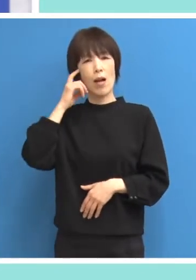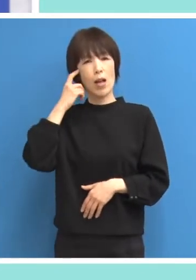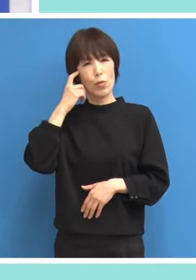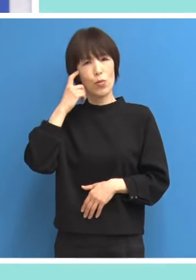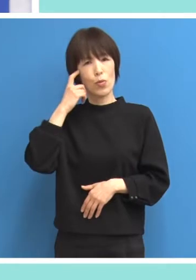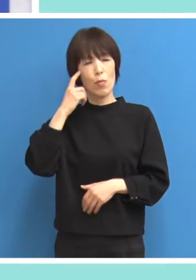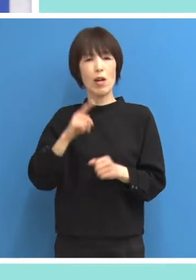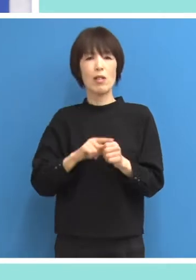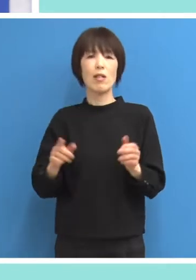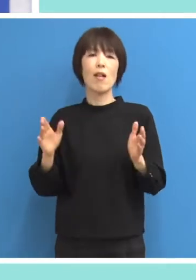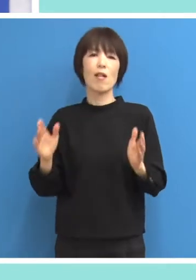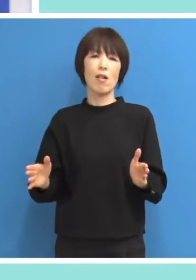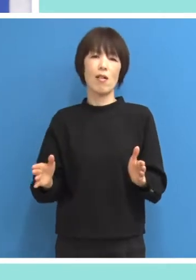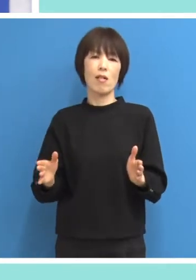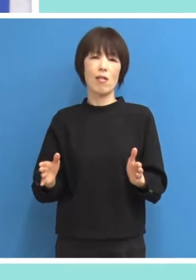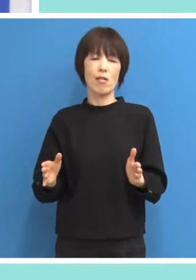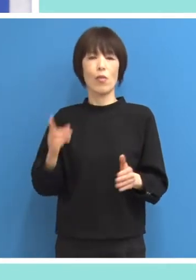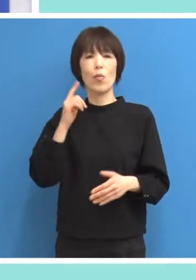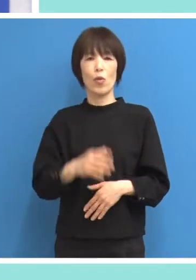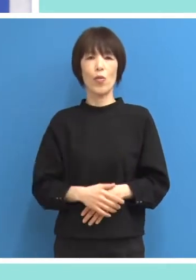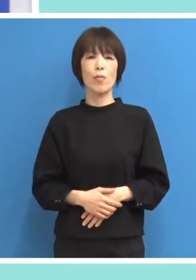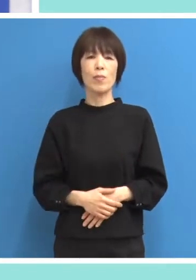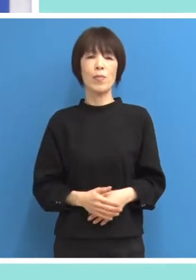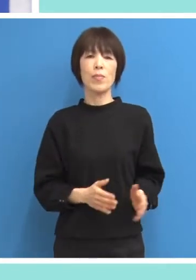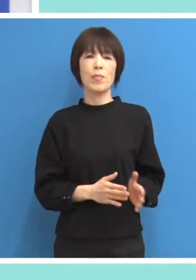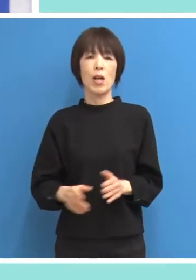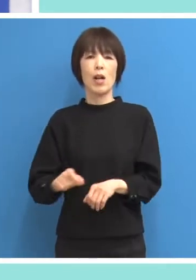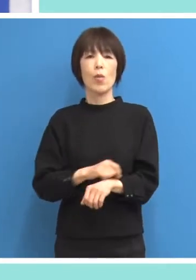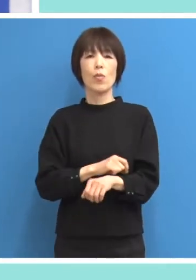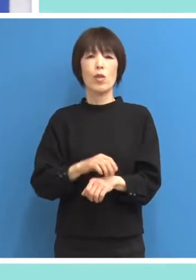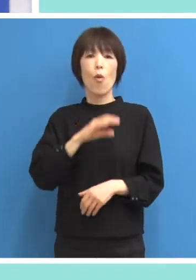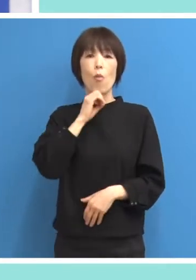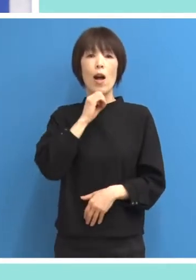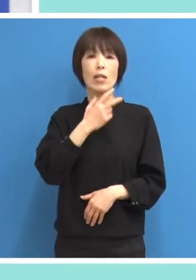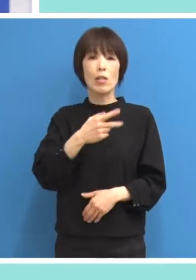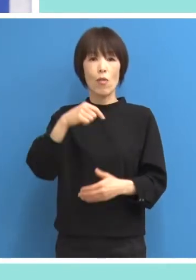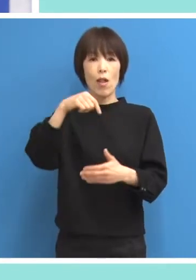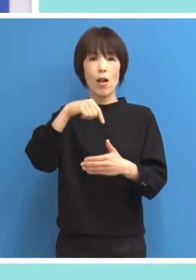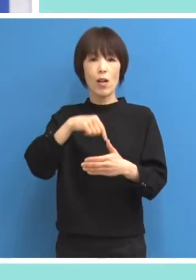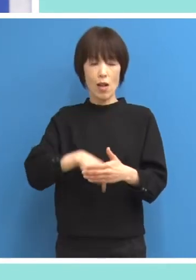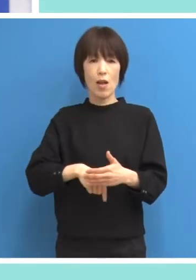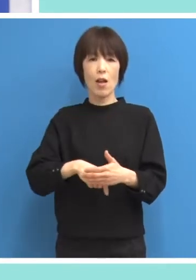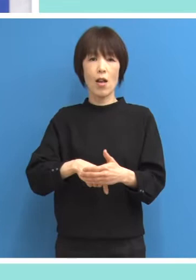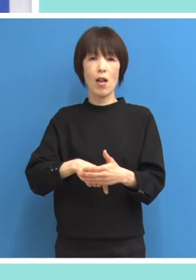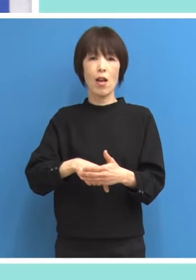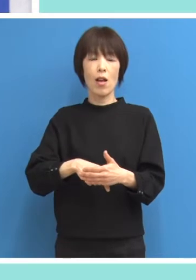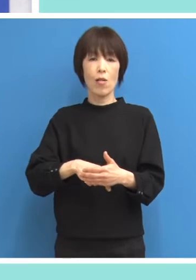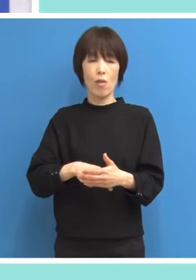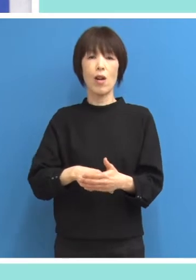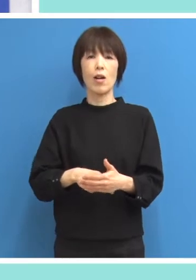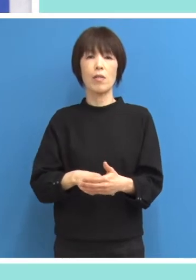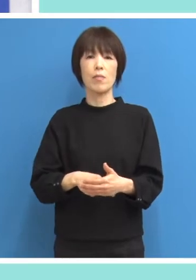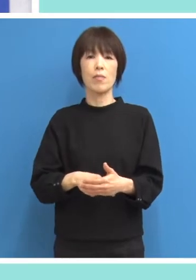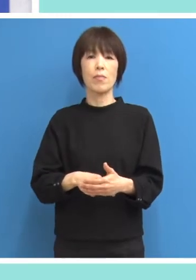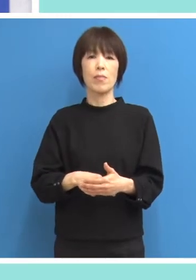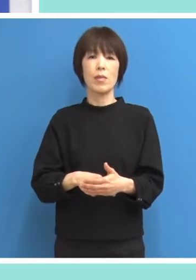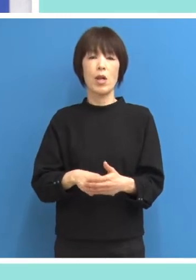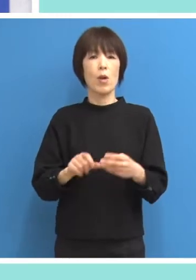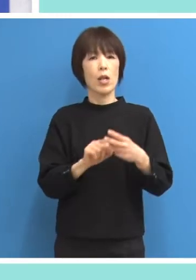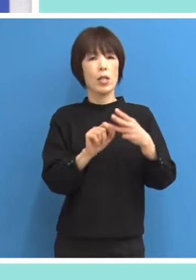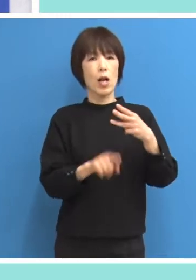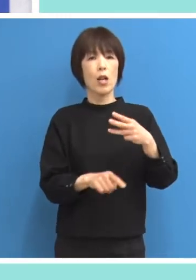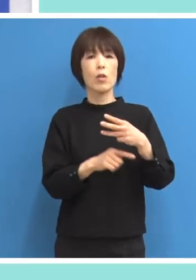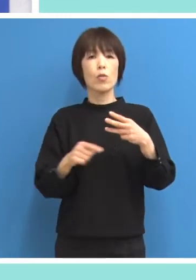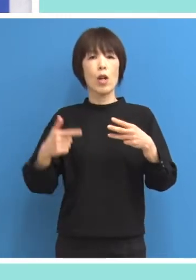ような1年だったと思います。特に大村市でいうと、新型コロナウイルス感染症、3